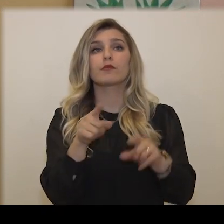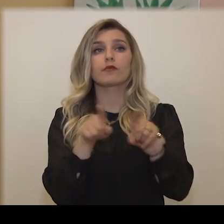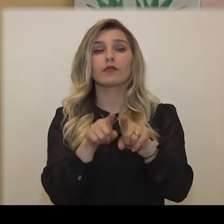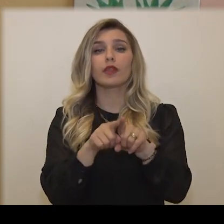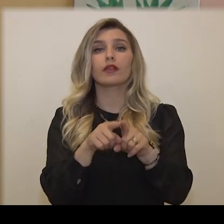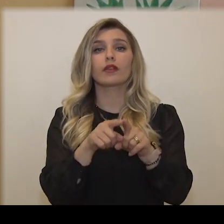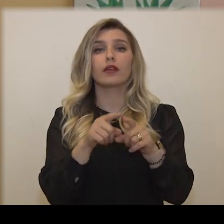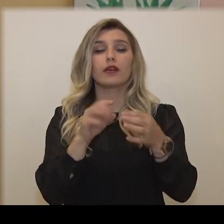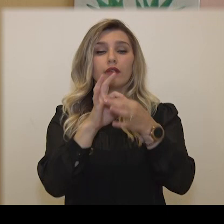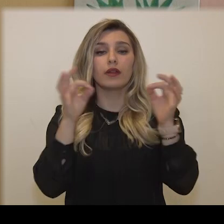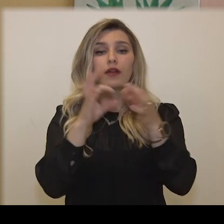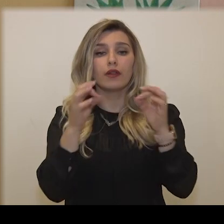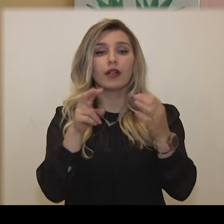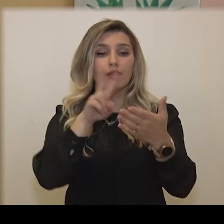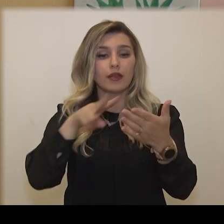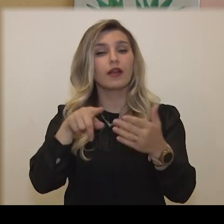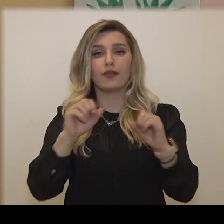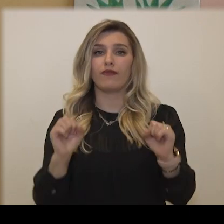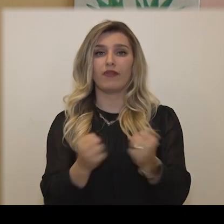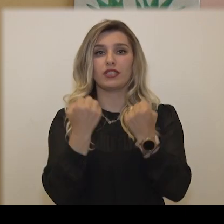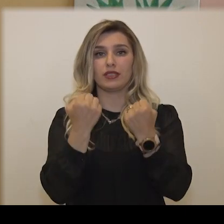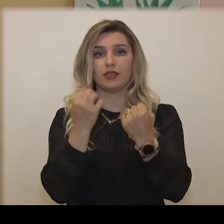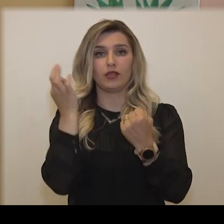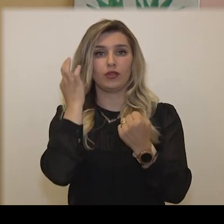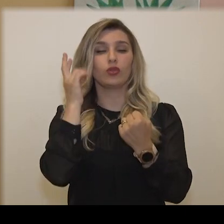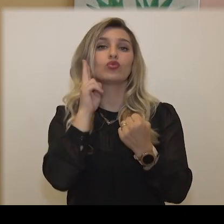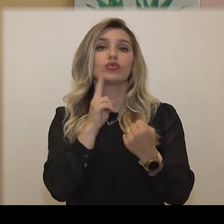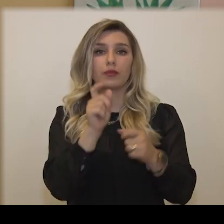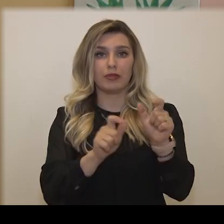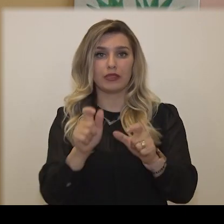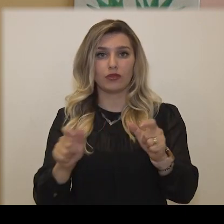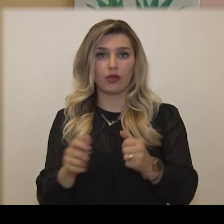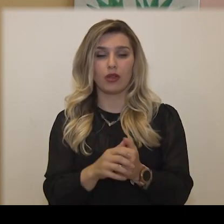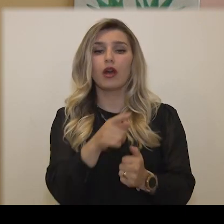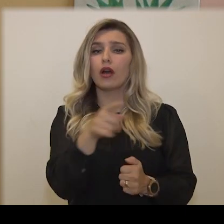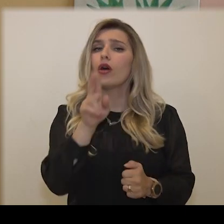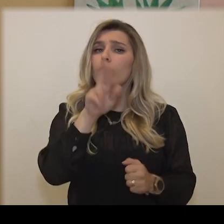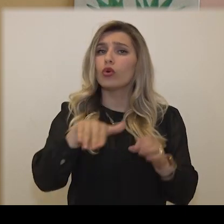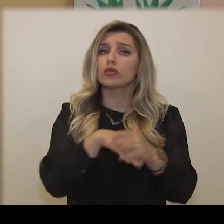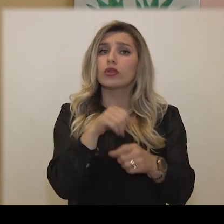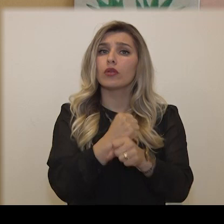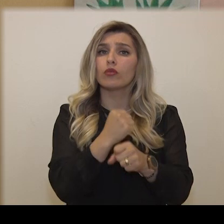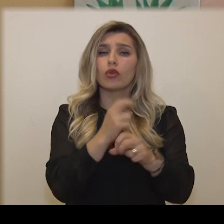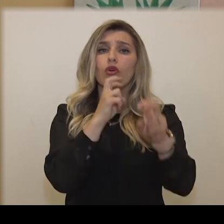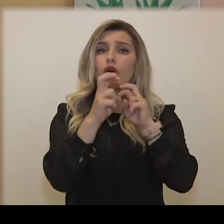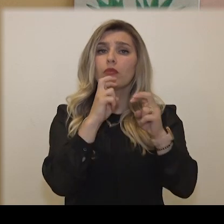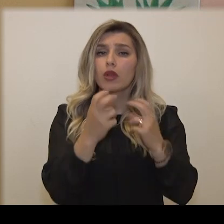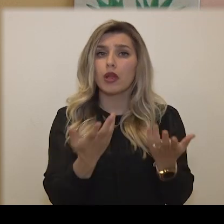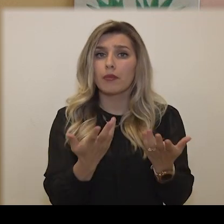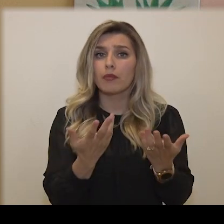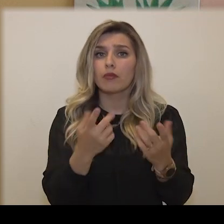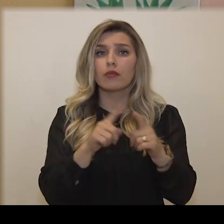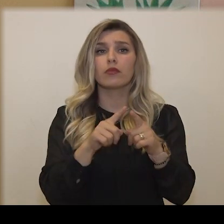kapitulli i teorisë është me i ranë, me i fështirë për këta. A mund të afmit përnoj në administratë, ku ka komunikim shkru me të letërë? Ta nuk kemë